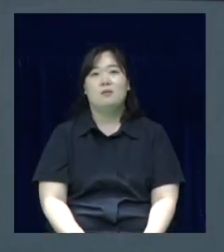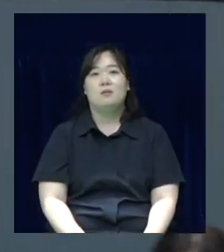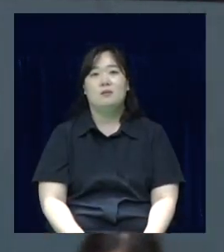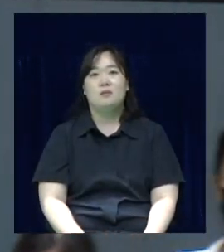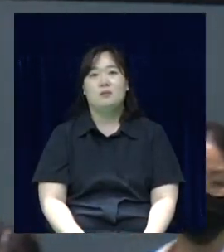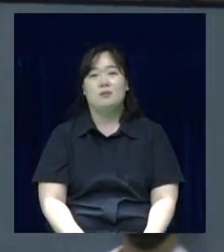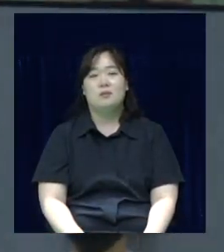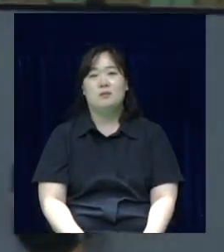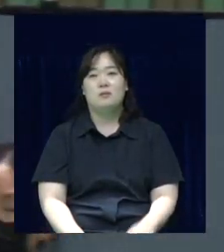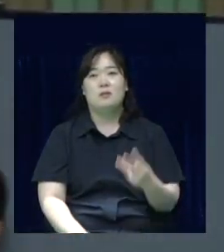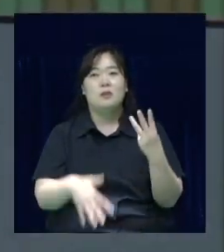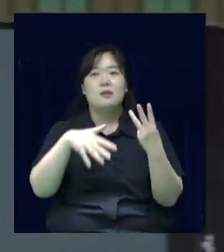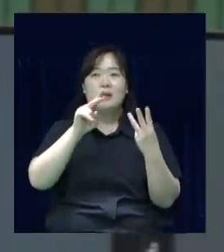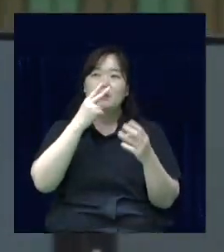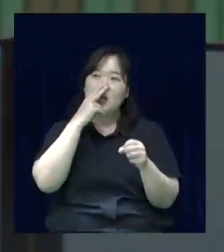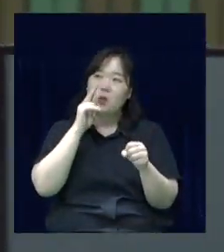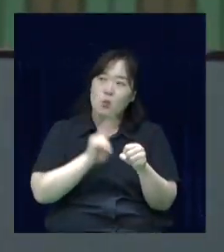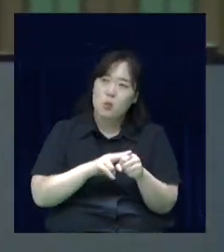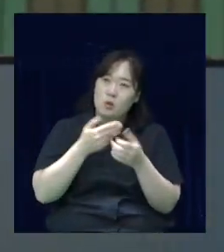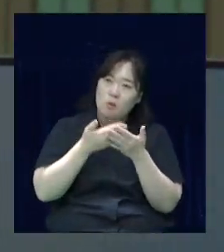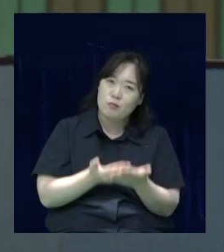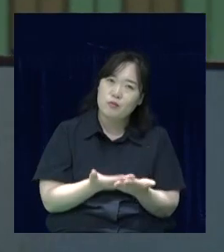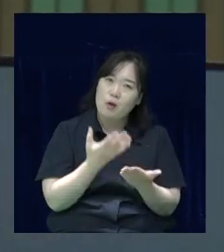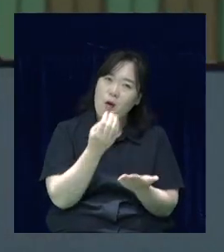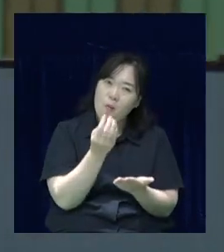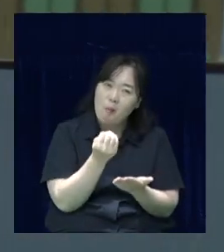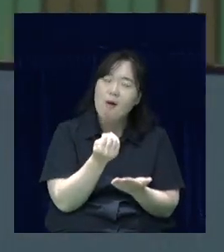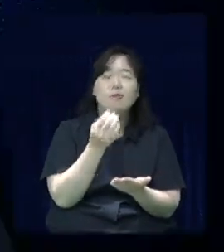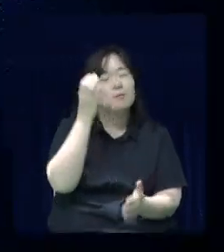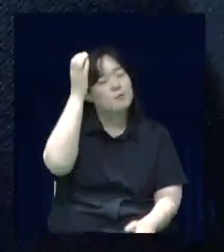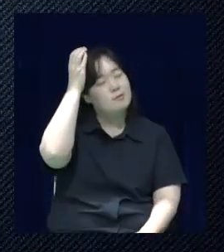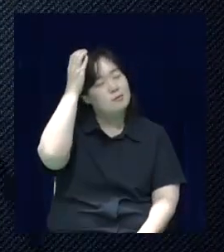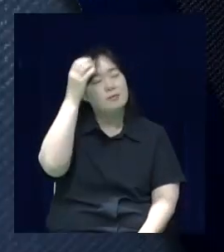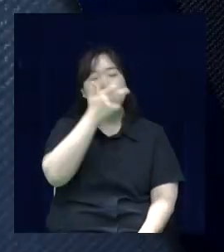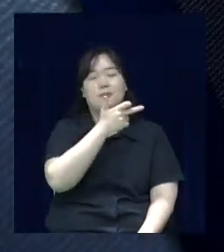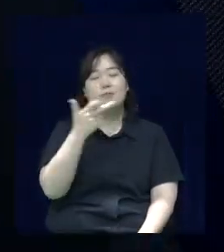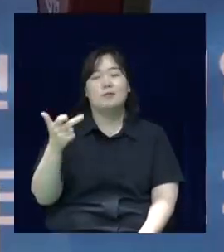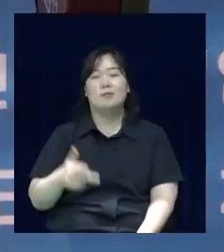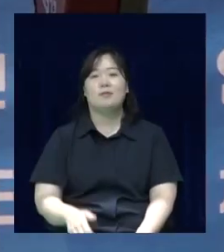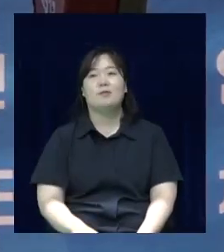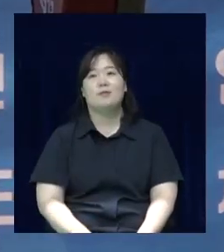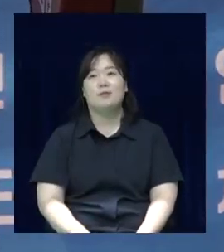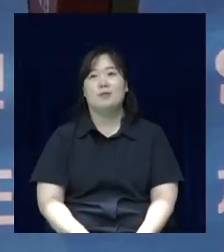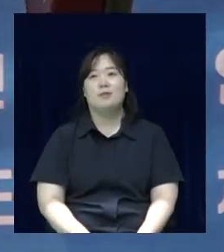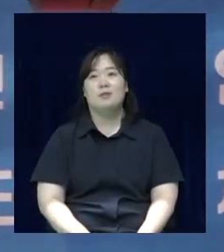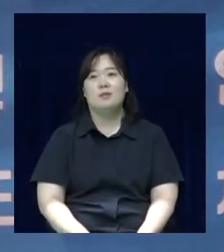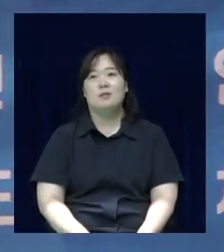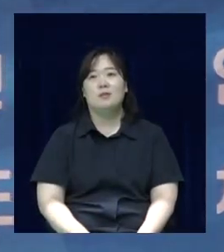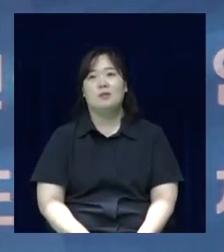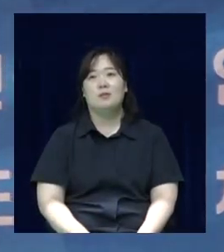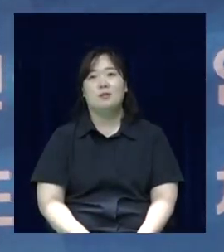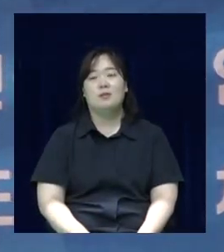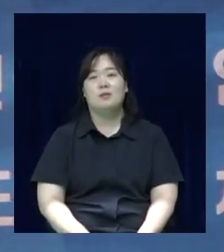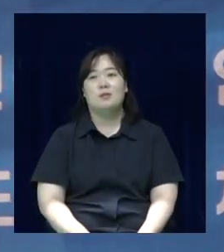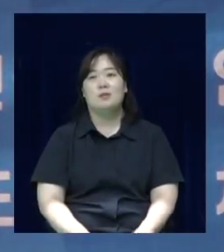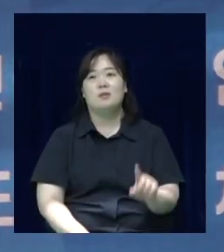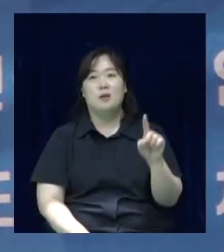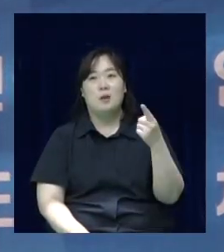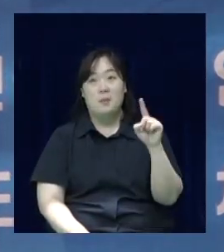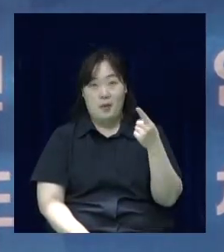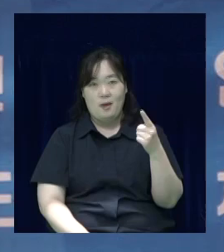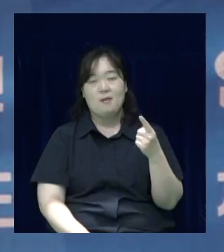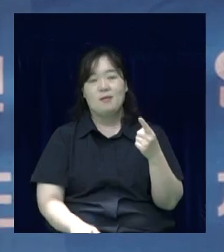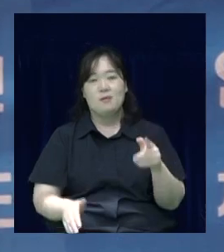3차 시도는 좀 어떤 중량을 선택할지도 좀 기대가 됩니다. 홍찬호 선수 100kg을 또 가볍게 성공을 예.